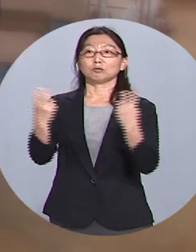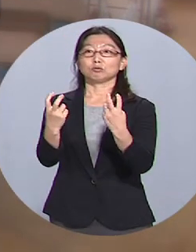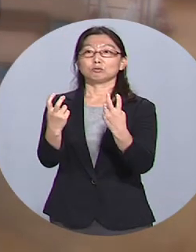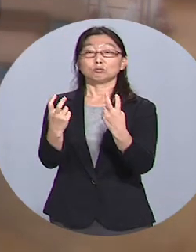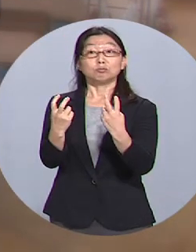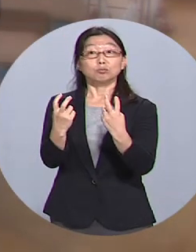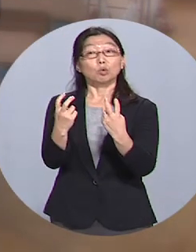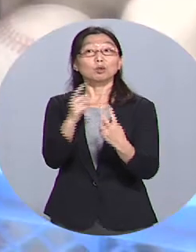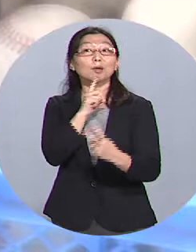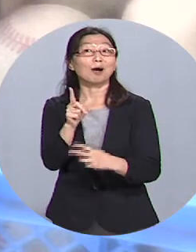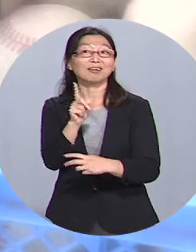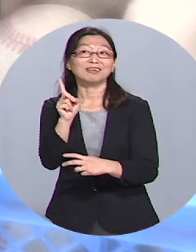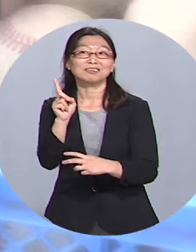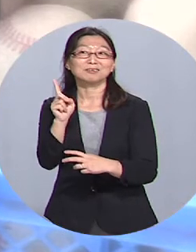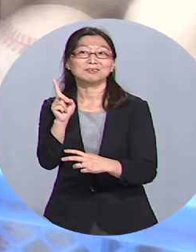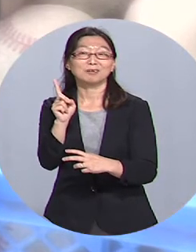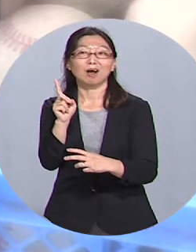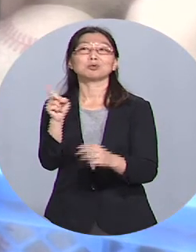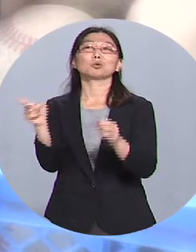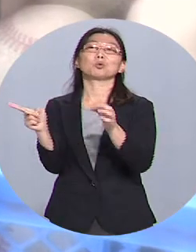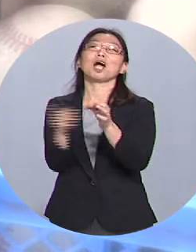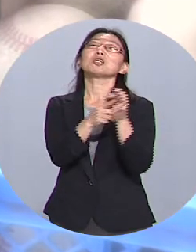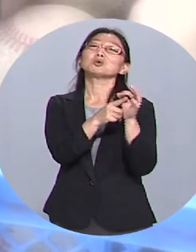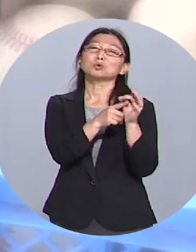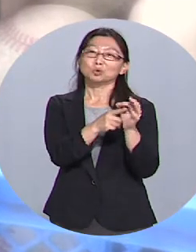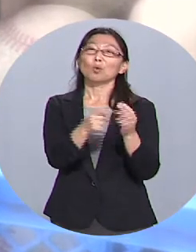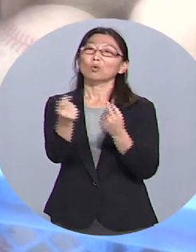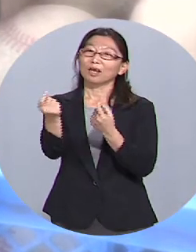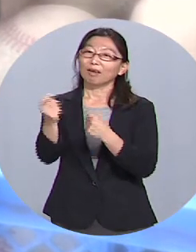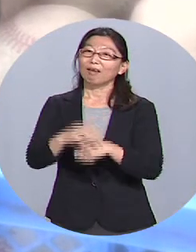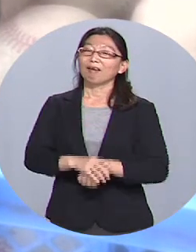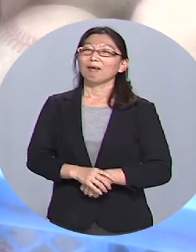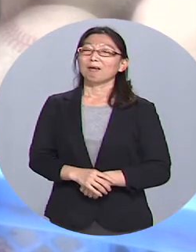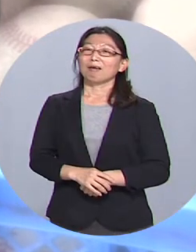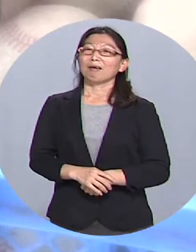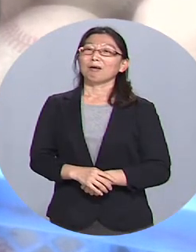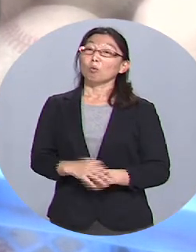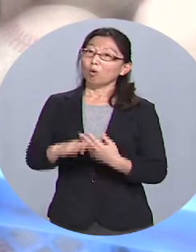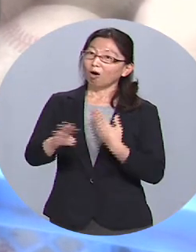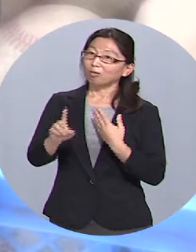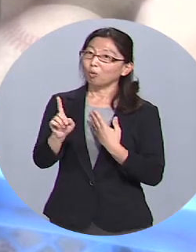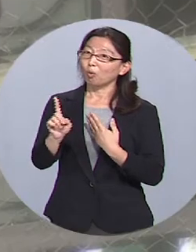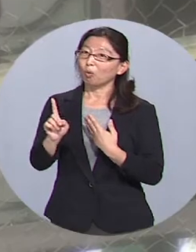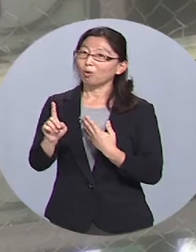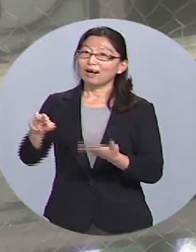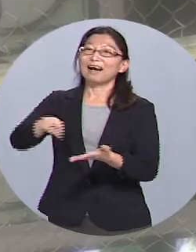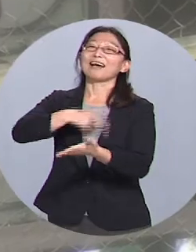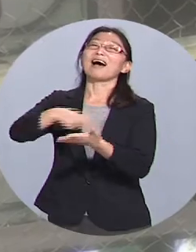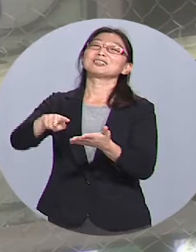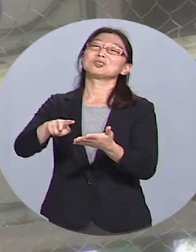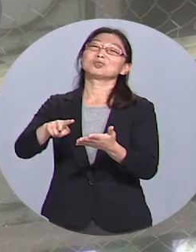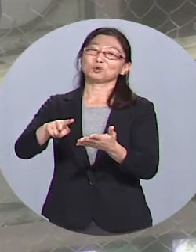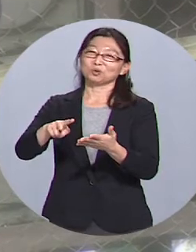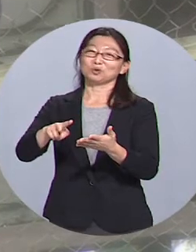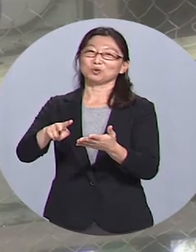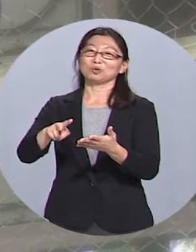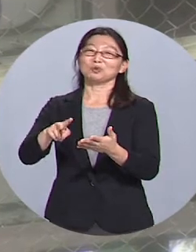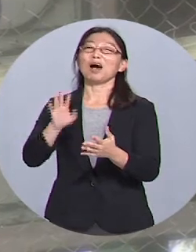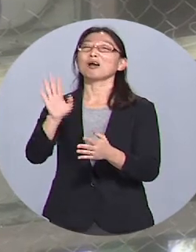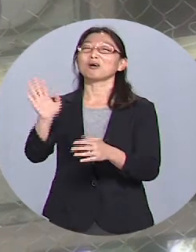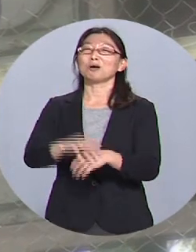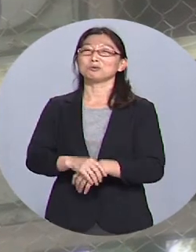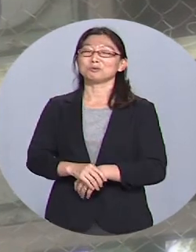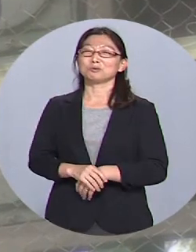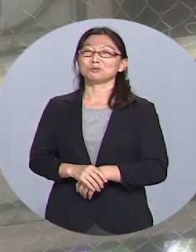ますか？ 高校野球、 うん、野球、ね、 そうですね、はい、うん、 あとダンス甲子園とかもあります